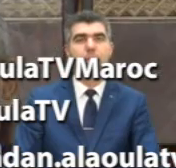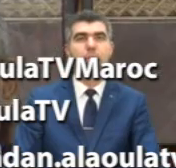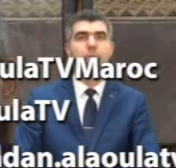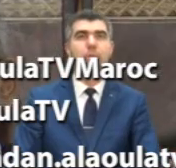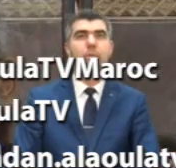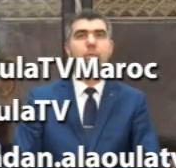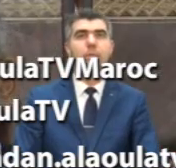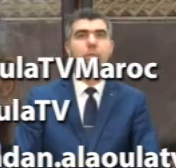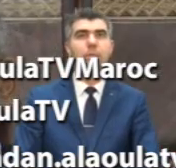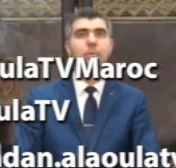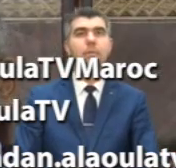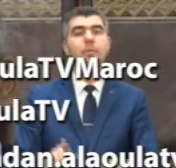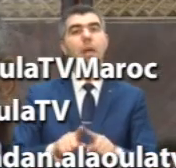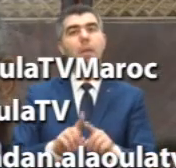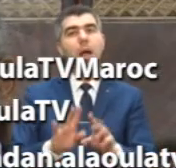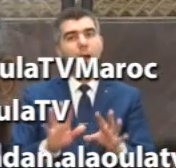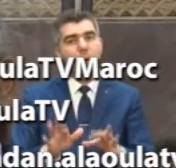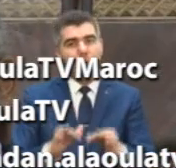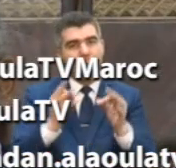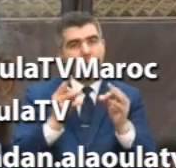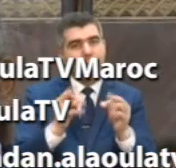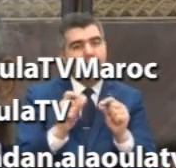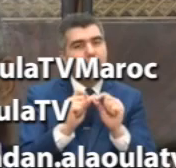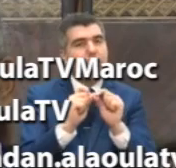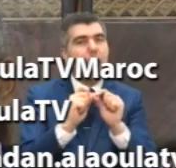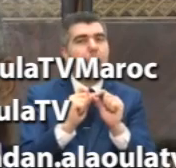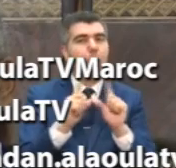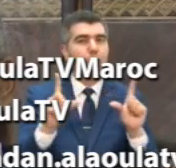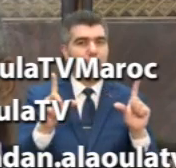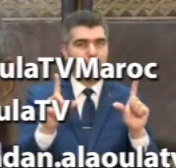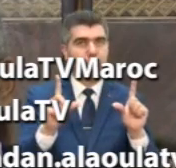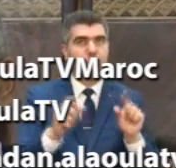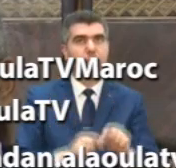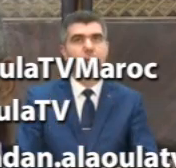الوزير، هذا نموذج في الحقيقة مع الأسف ديال